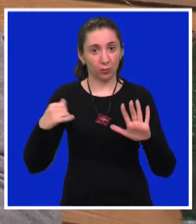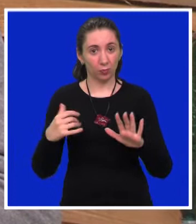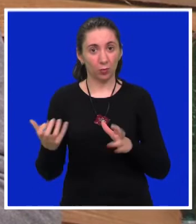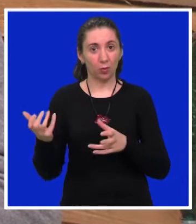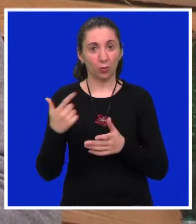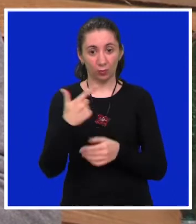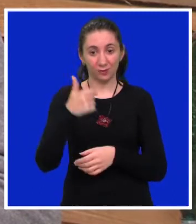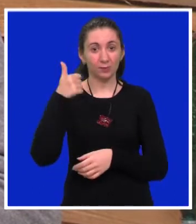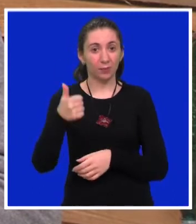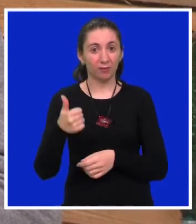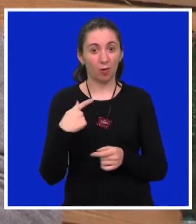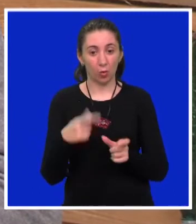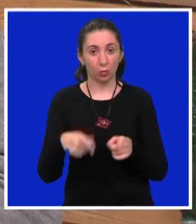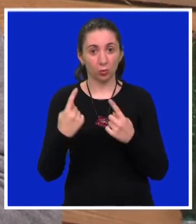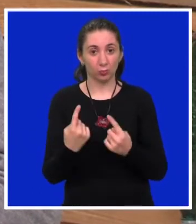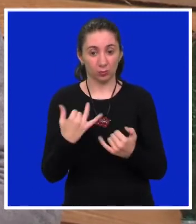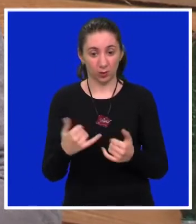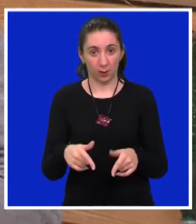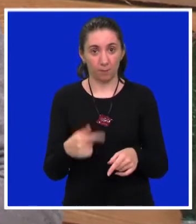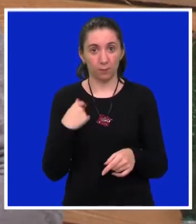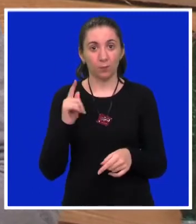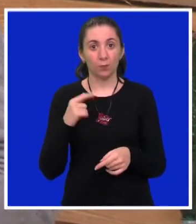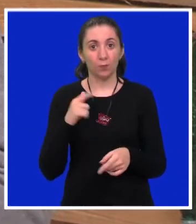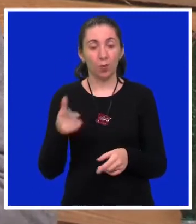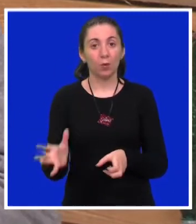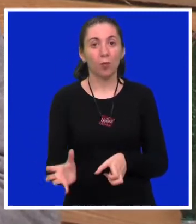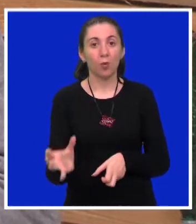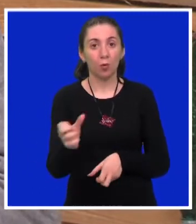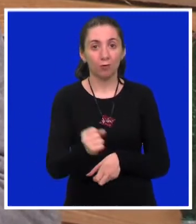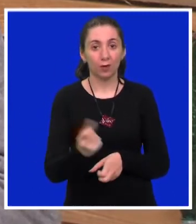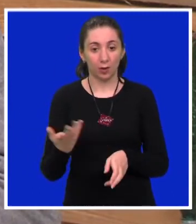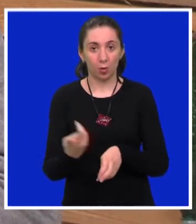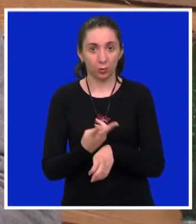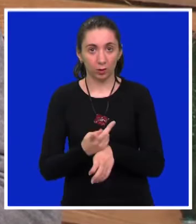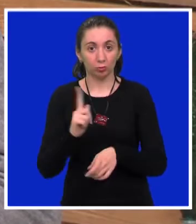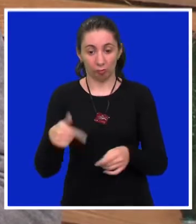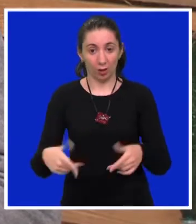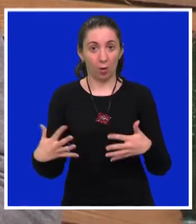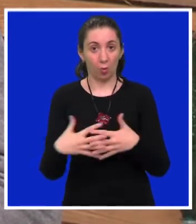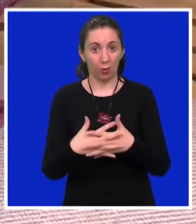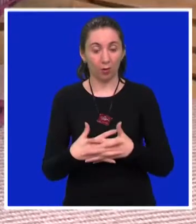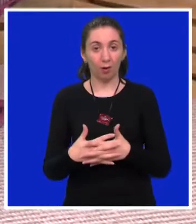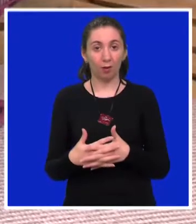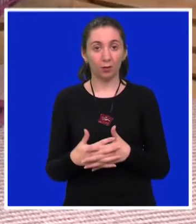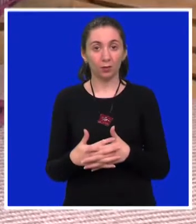2019. godine u 21. stoljeću mi definitivno moramo uhvatiti i kao država, onda i kao grad,